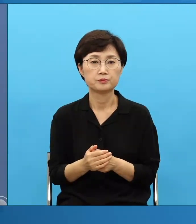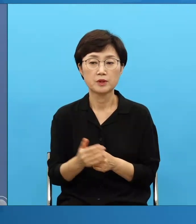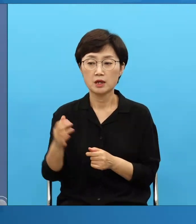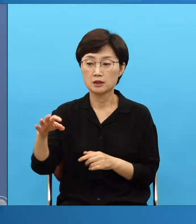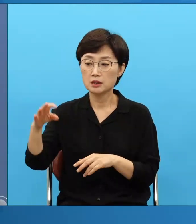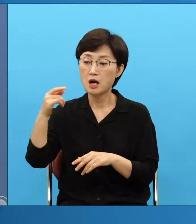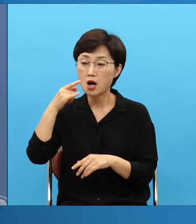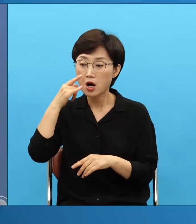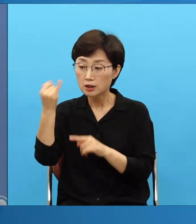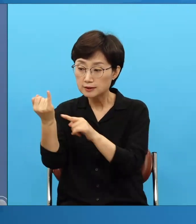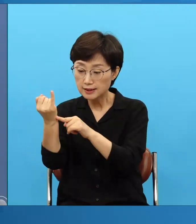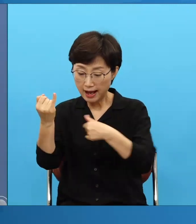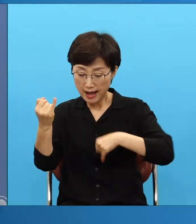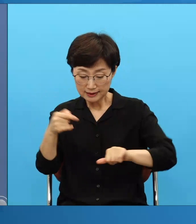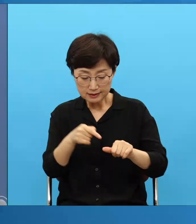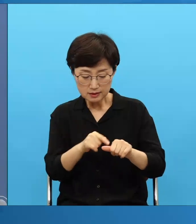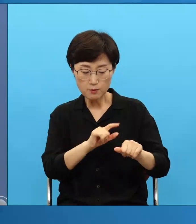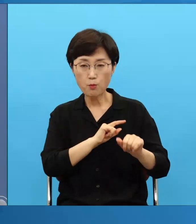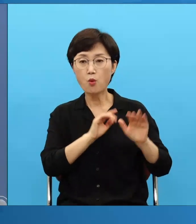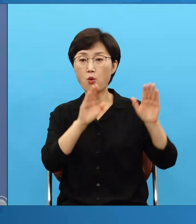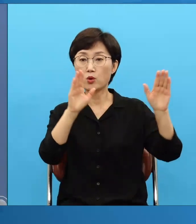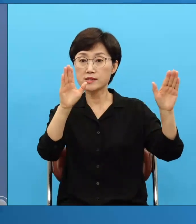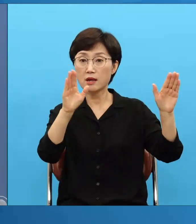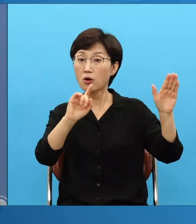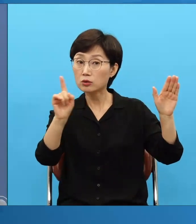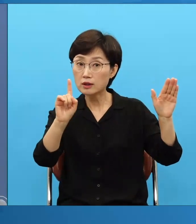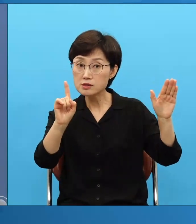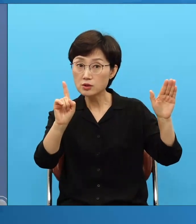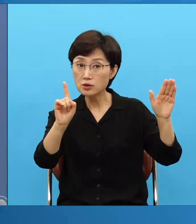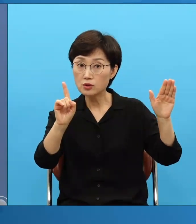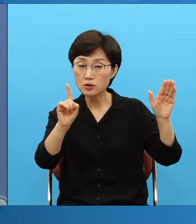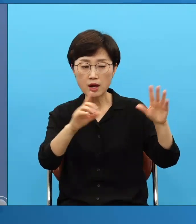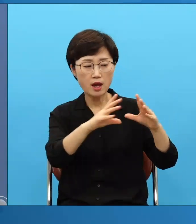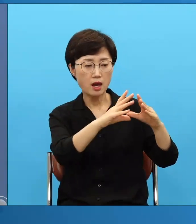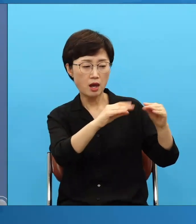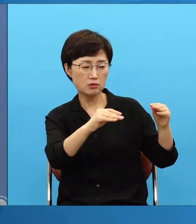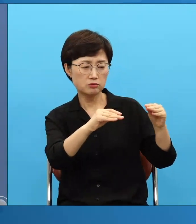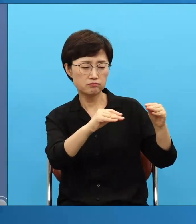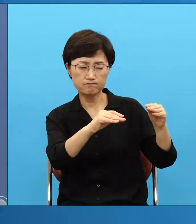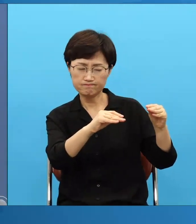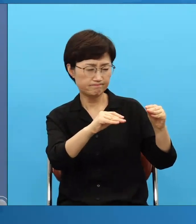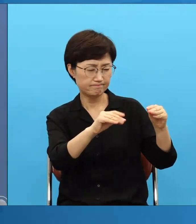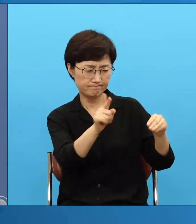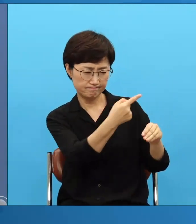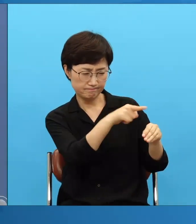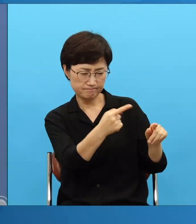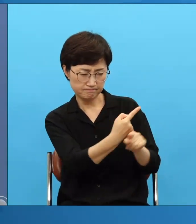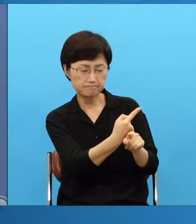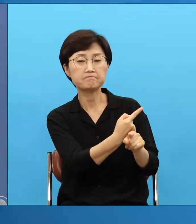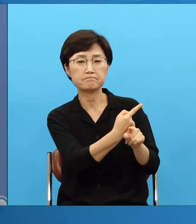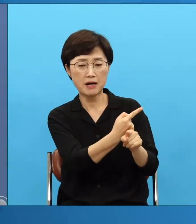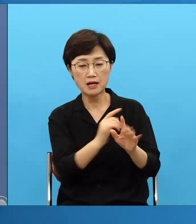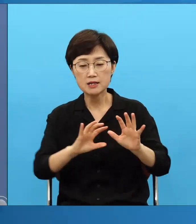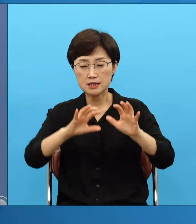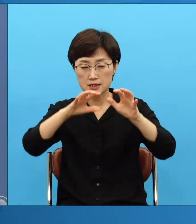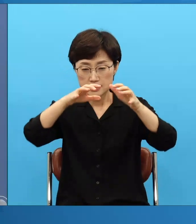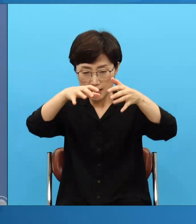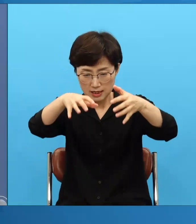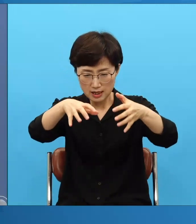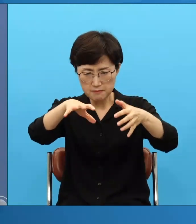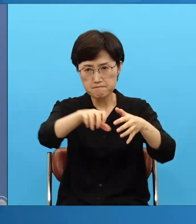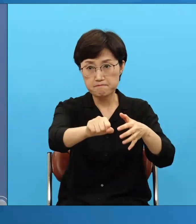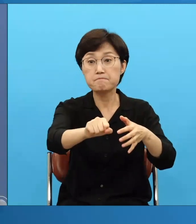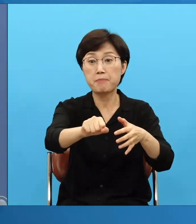아들이 모세인데 애굽과 세계를 바꾸는 일이 벌어졌습니다. She had a son named Moses, and that individual